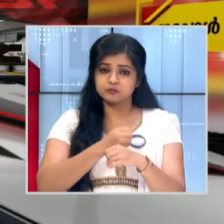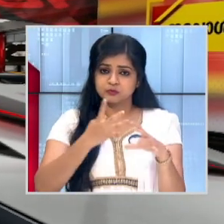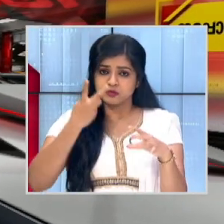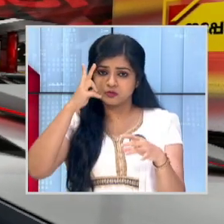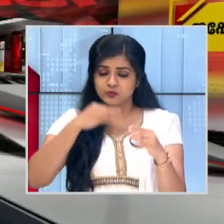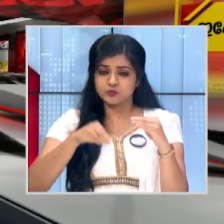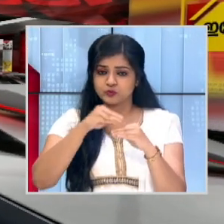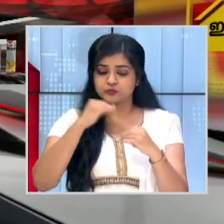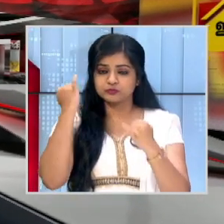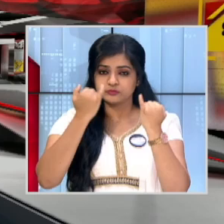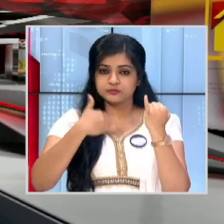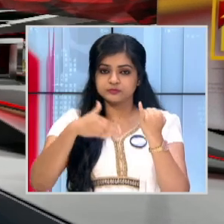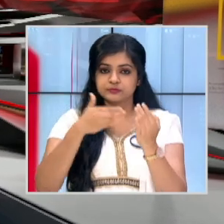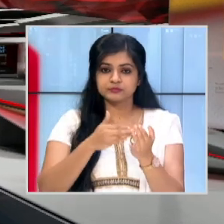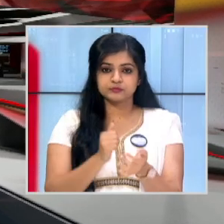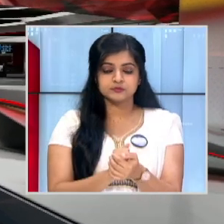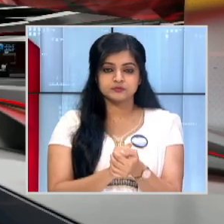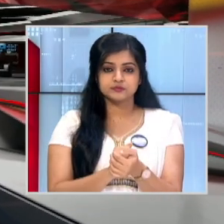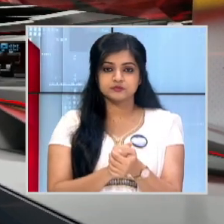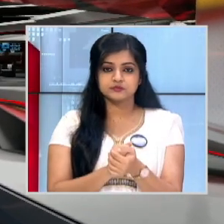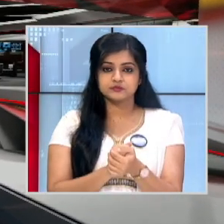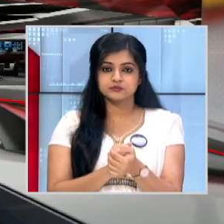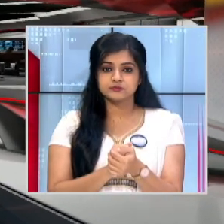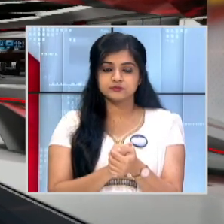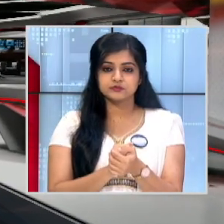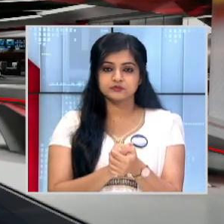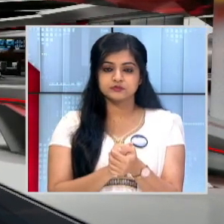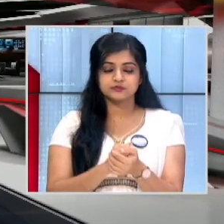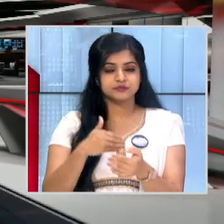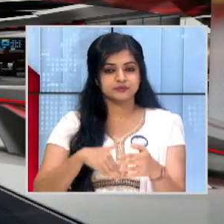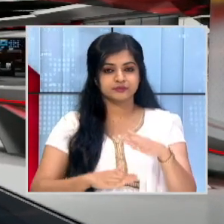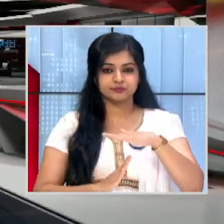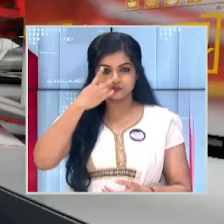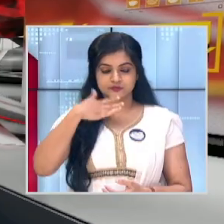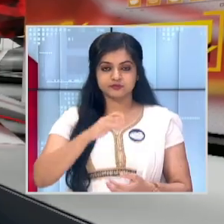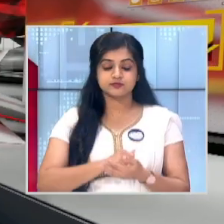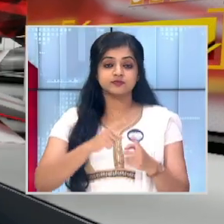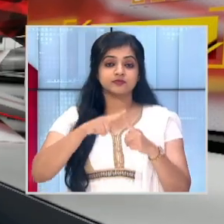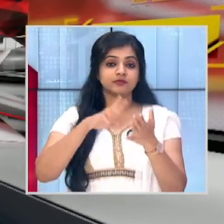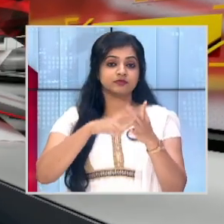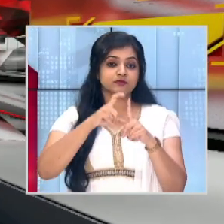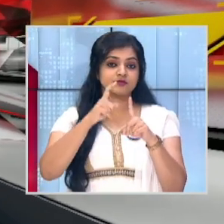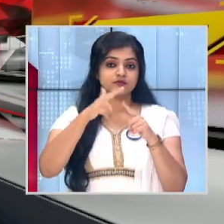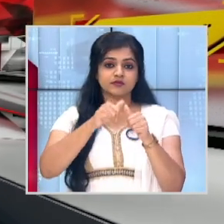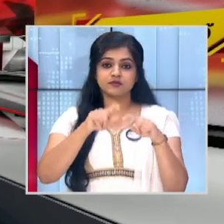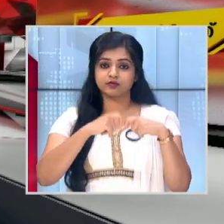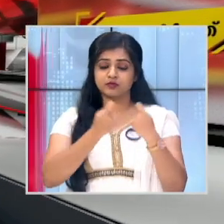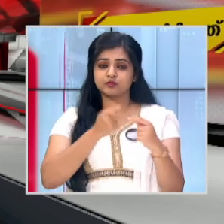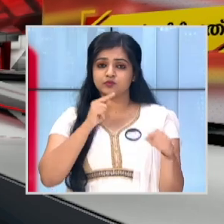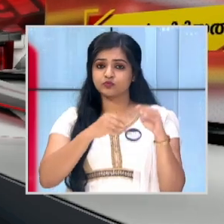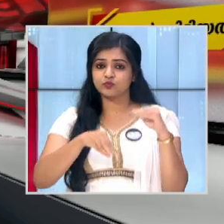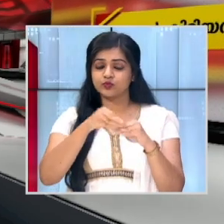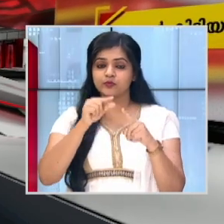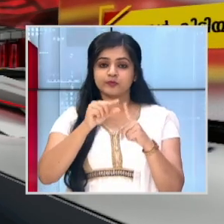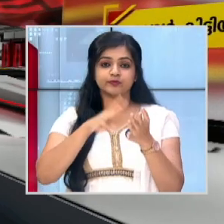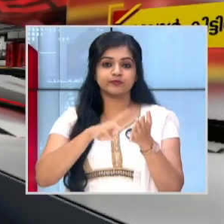അന്വേഷണ സംഘം സംശയിക്കുന്നുണ്ട്. വിവരങ്ങളാണ് ബംഗളൂരുവിൽ നിന്ന് മനീഷ് മൂർത്തി നൽകിയത്. ഒരിടവേള കൂടി. ഇന്ത്യ സഖ്യത്തെ രൂക്ഷമായി വിമർശിച്ച്